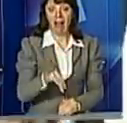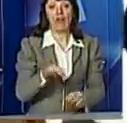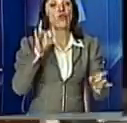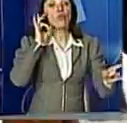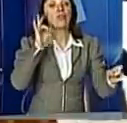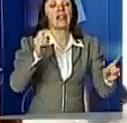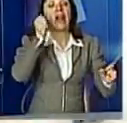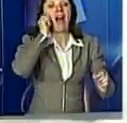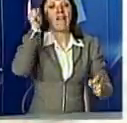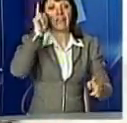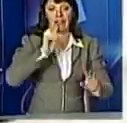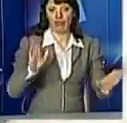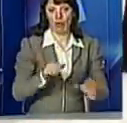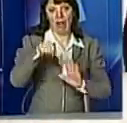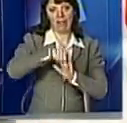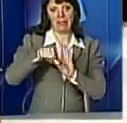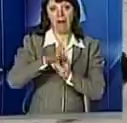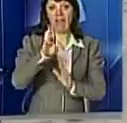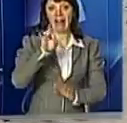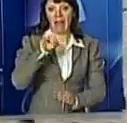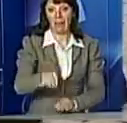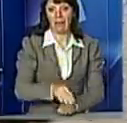автентичні коляди та виступали